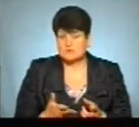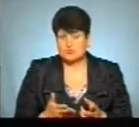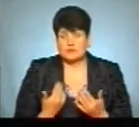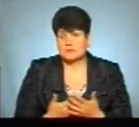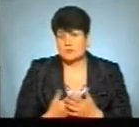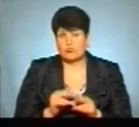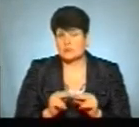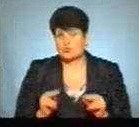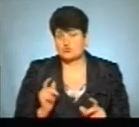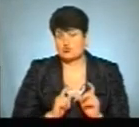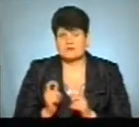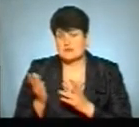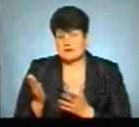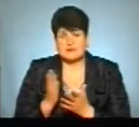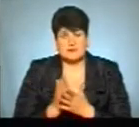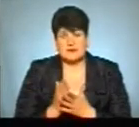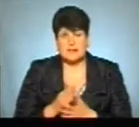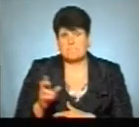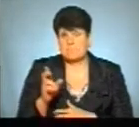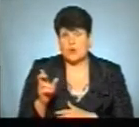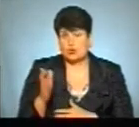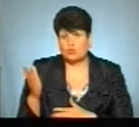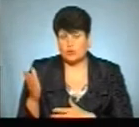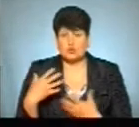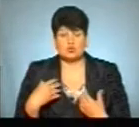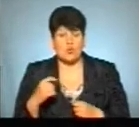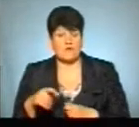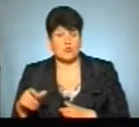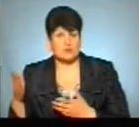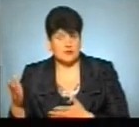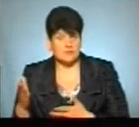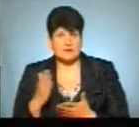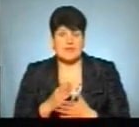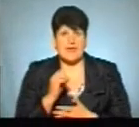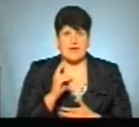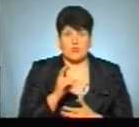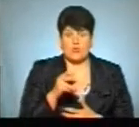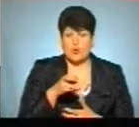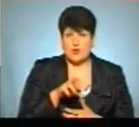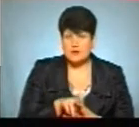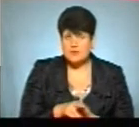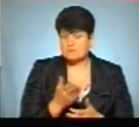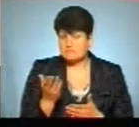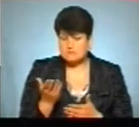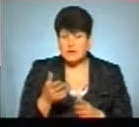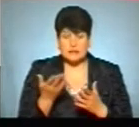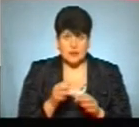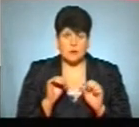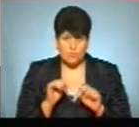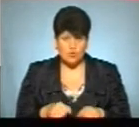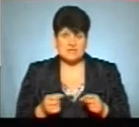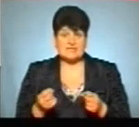педагогічному університеті є спеціальність біології і здоров'я людини, є спеціальність екологія, де можна